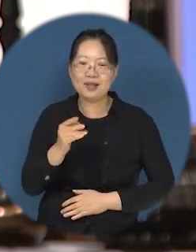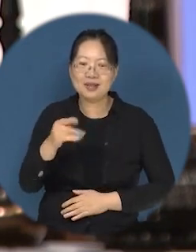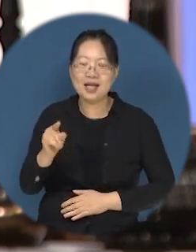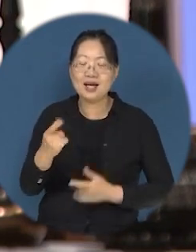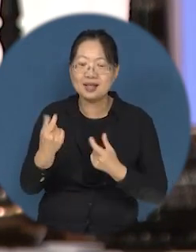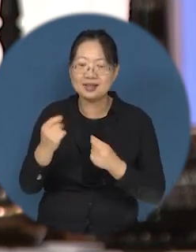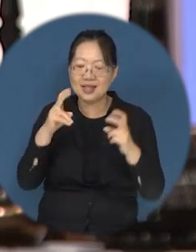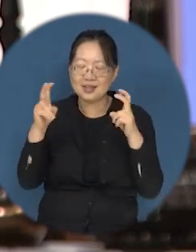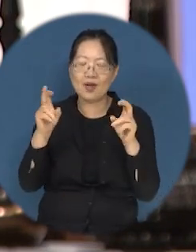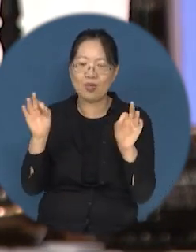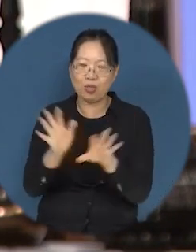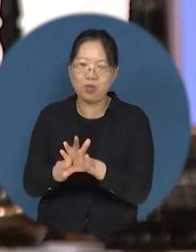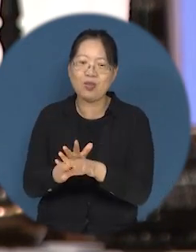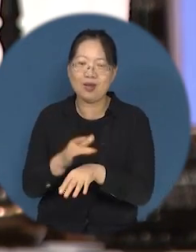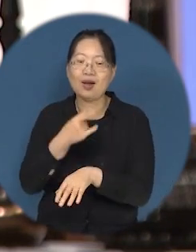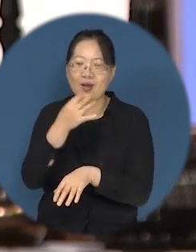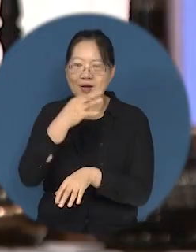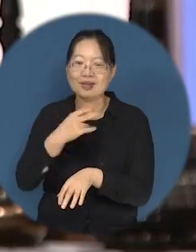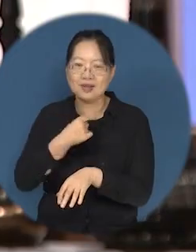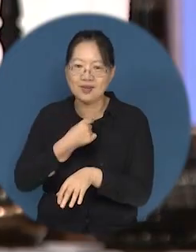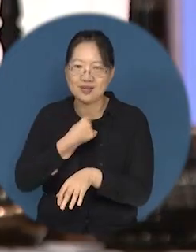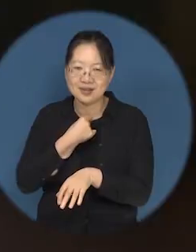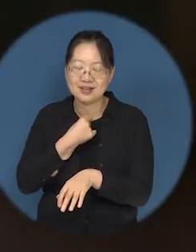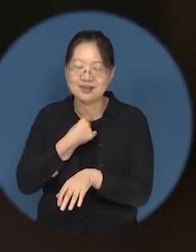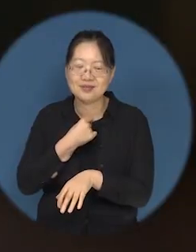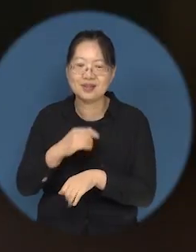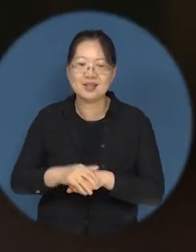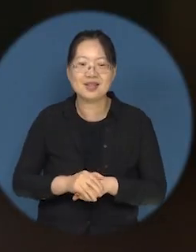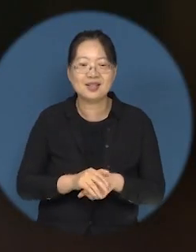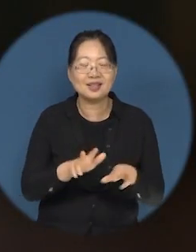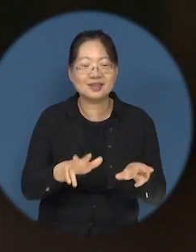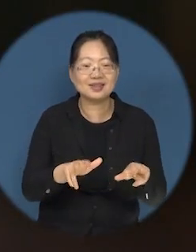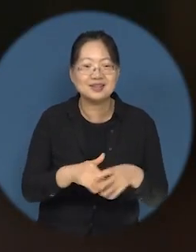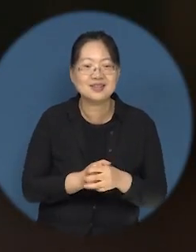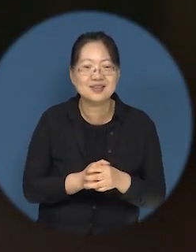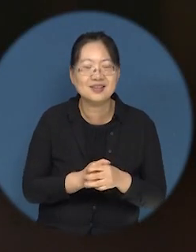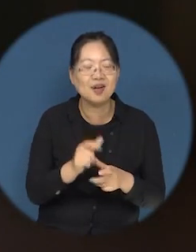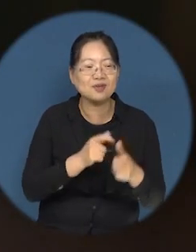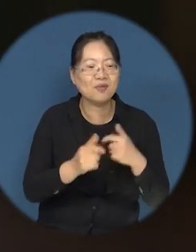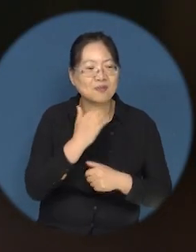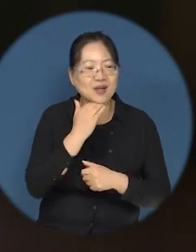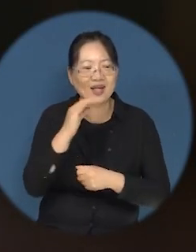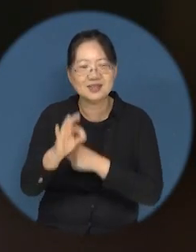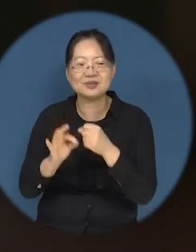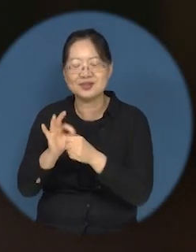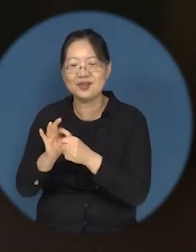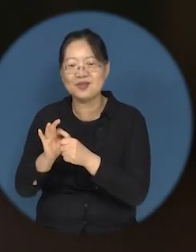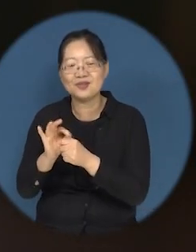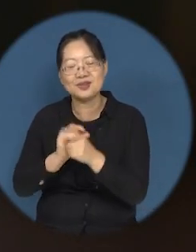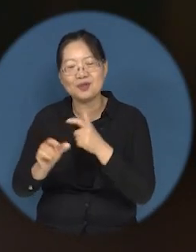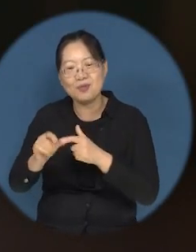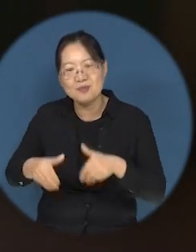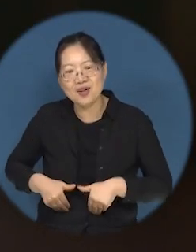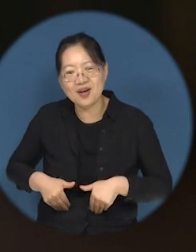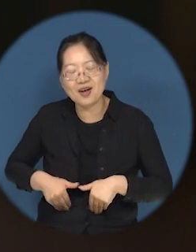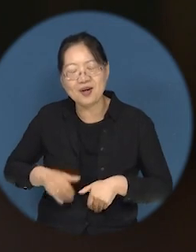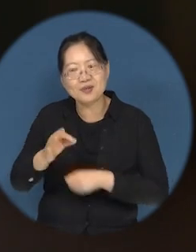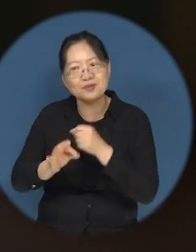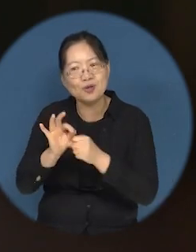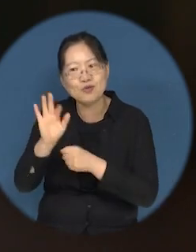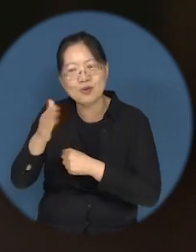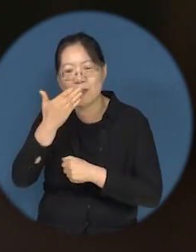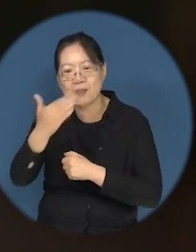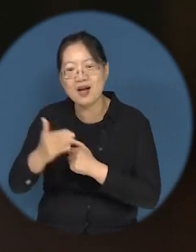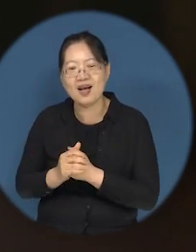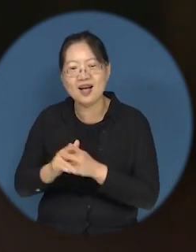예. 그런 단계가 됐으면 좋겠습니다. 예. 예. 예. 아직 좀 더 기다려야 한 10년은 더 걸릴 것 같습니다. 그렇죠? 근데 10년이면 될 것